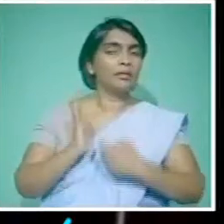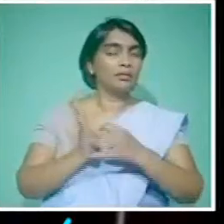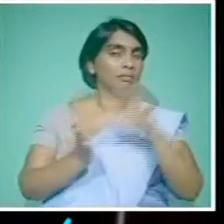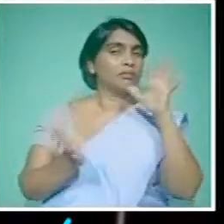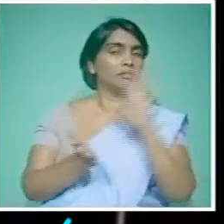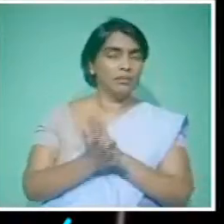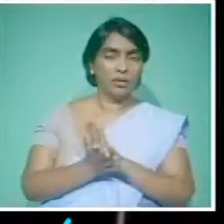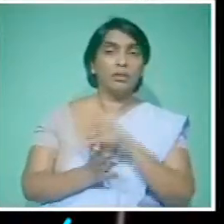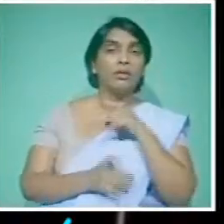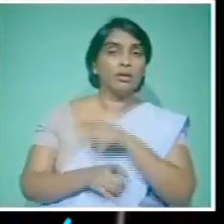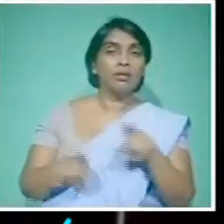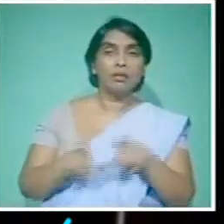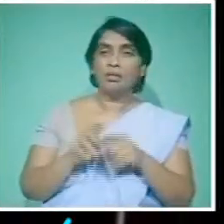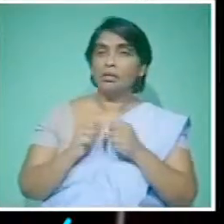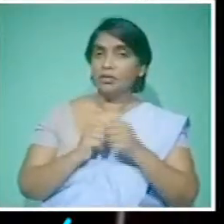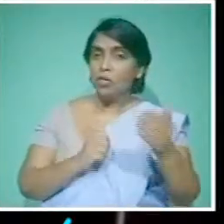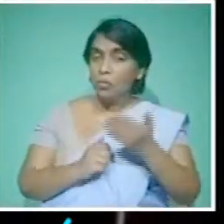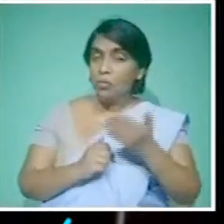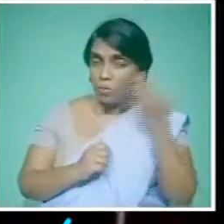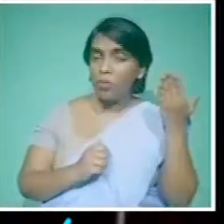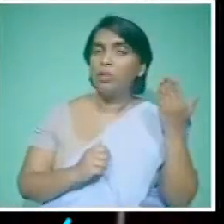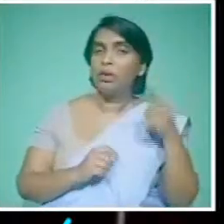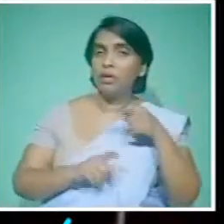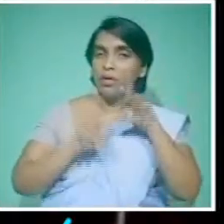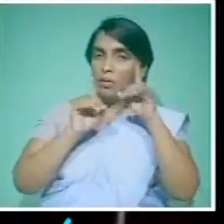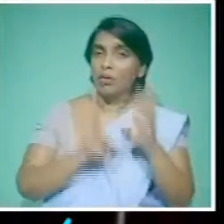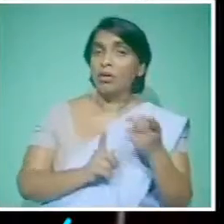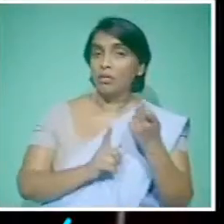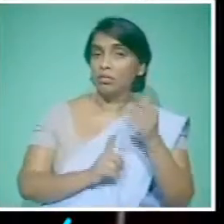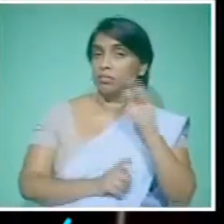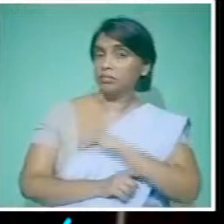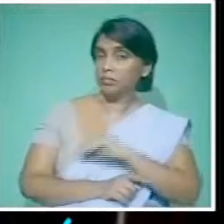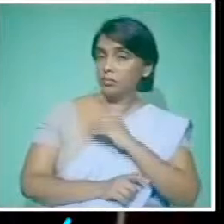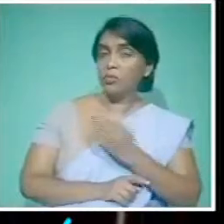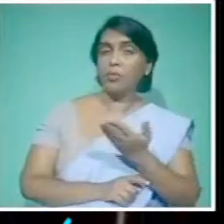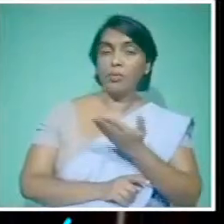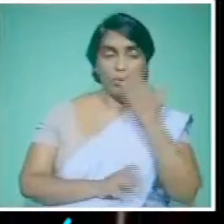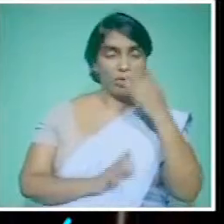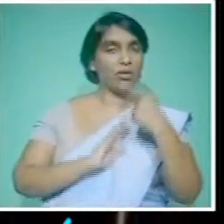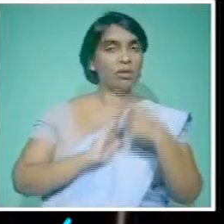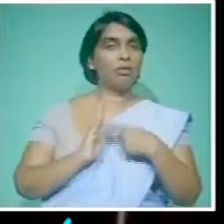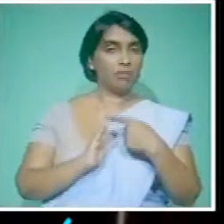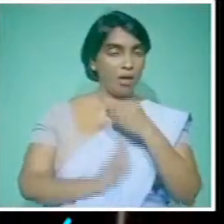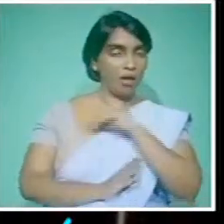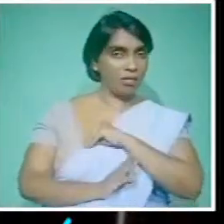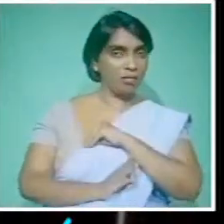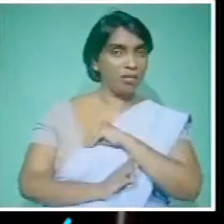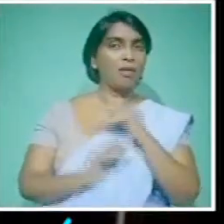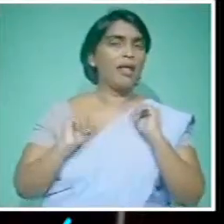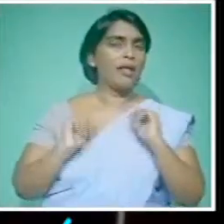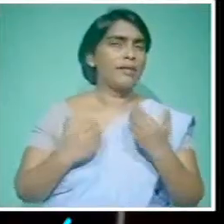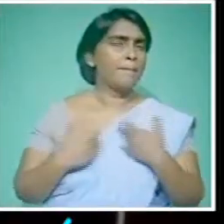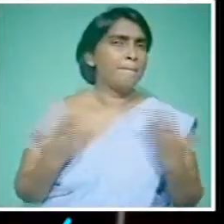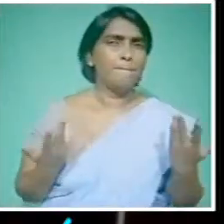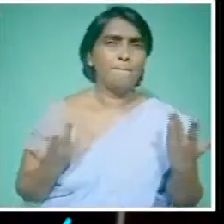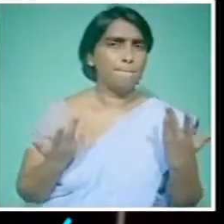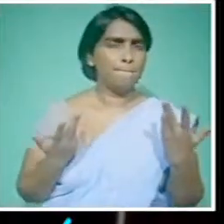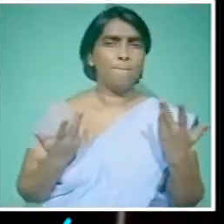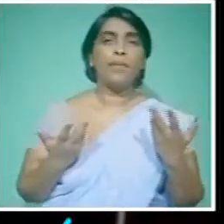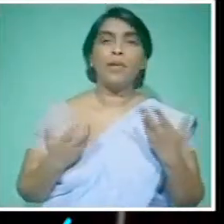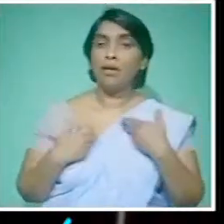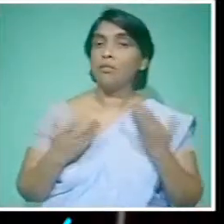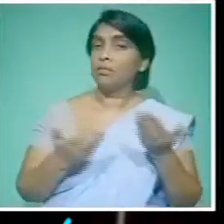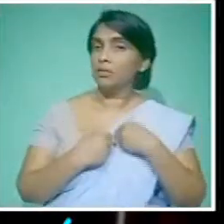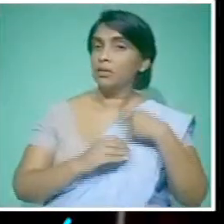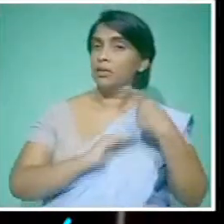karala. Me dewal karaganna puluwan nam, mechchara mudalak hamba karanna puluwan nam ratata adayamak. Ai apita beri. Api